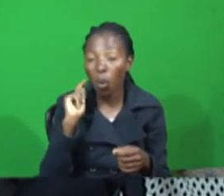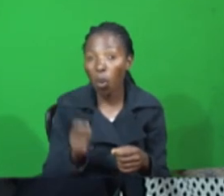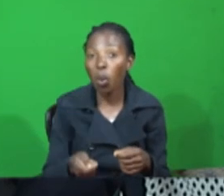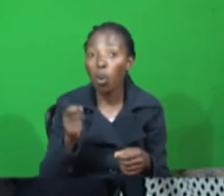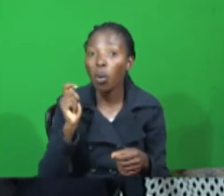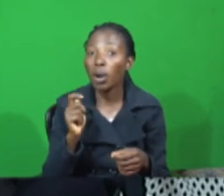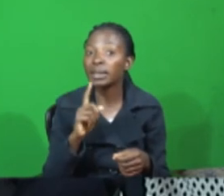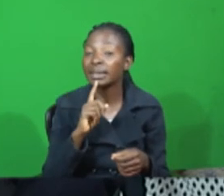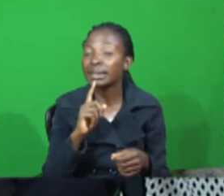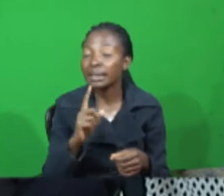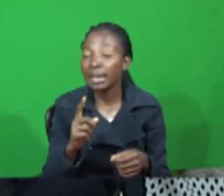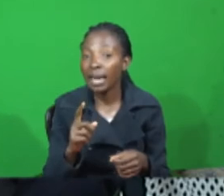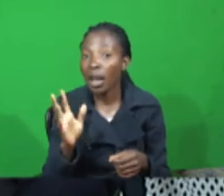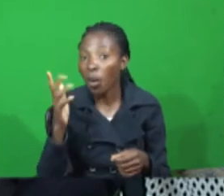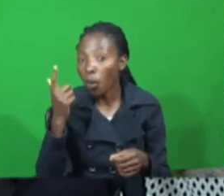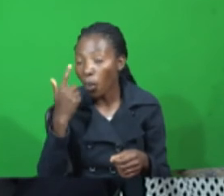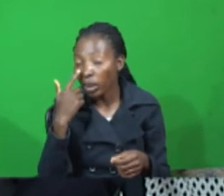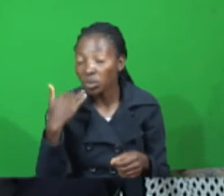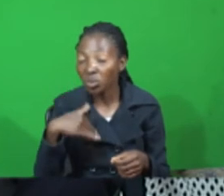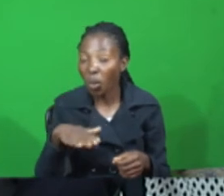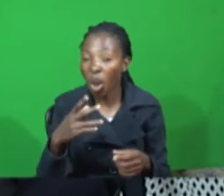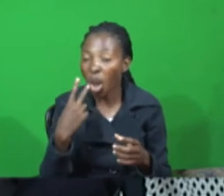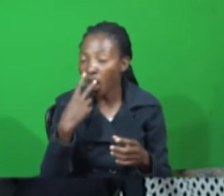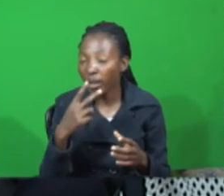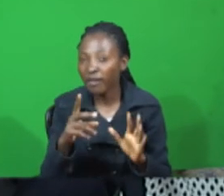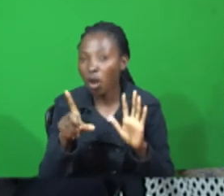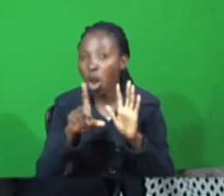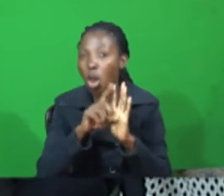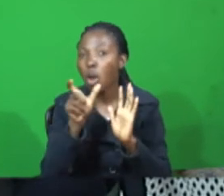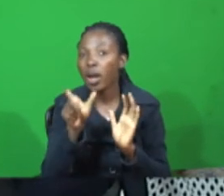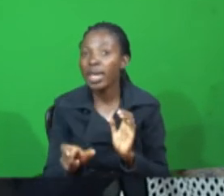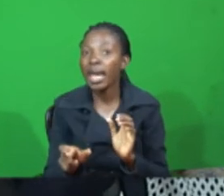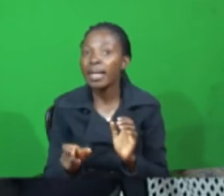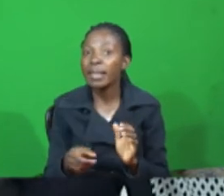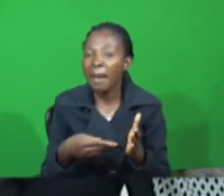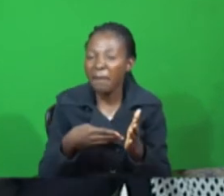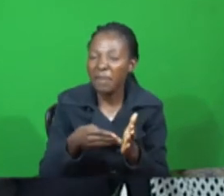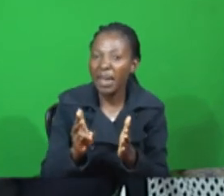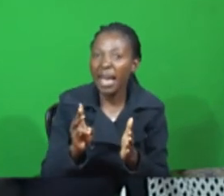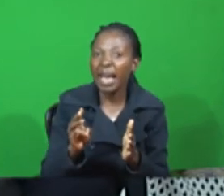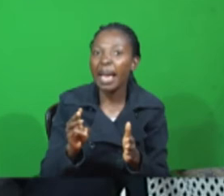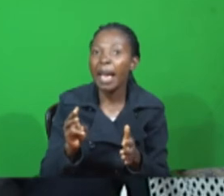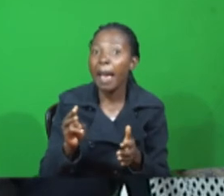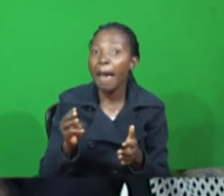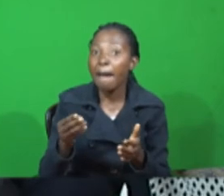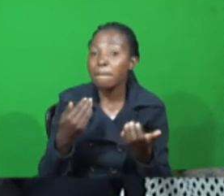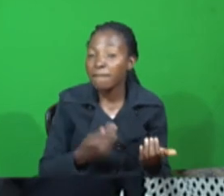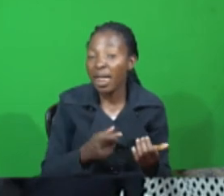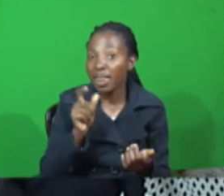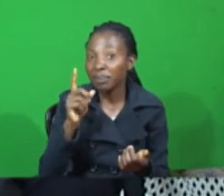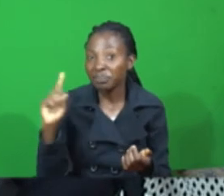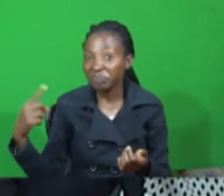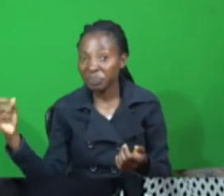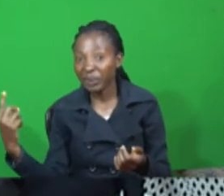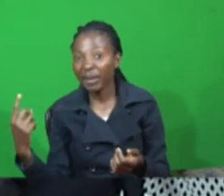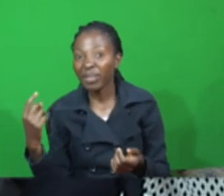kuti mudhara akadare akanotsvaga magweta akasimba. Unonzwa kuti ari kubhadhara maintenance $30. Ya magweta